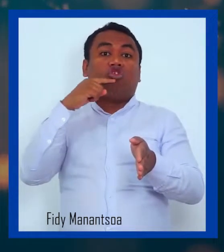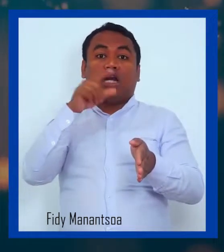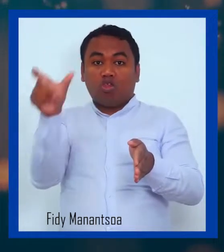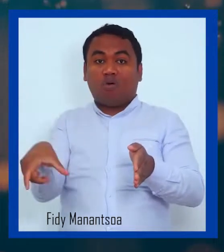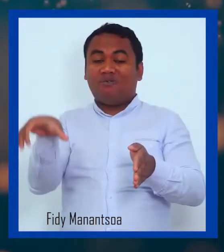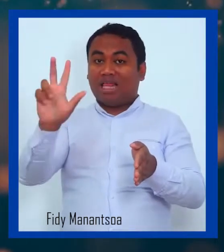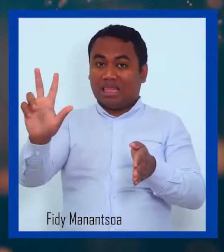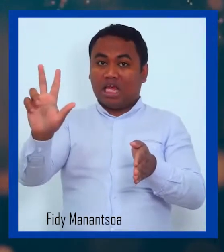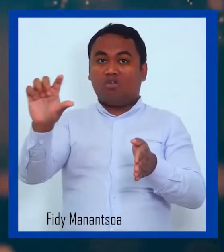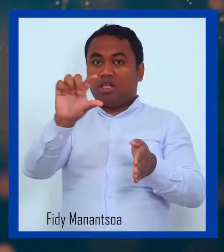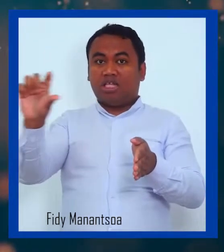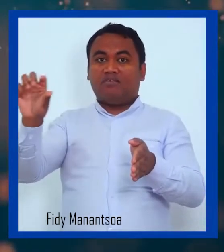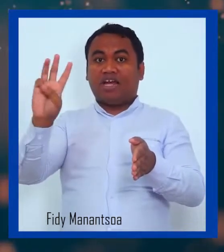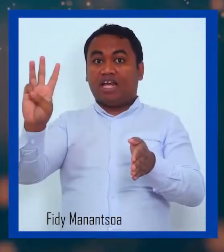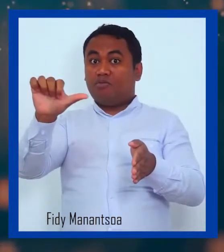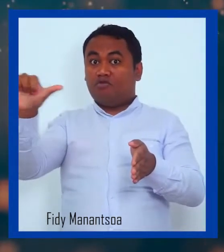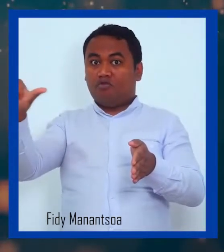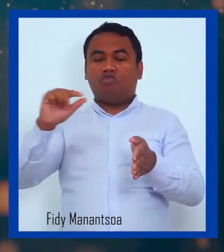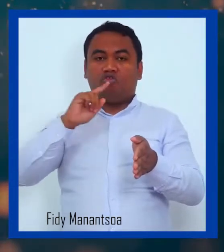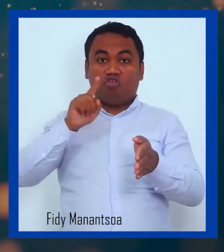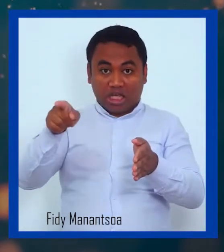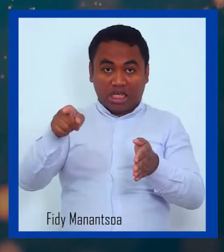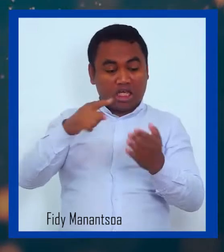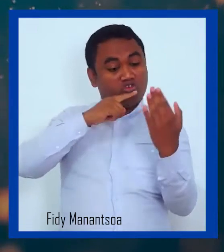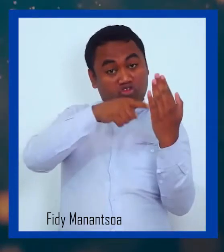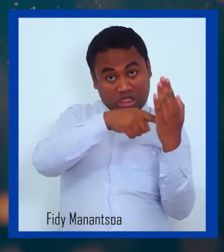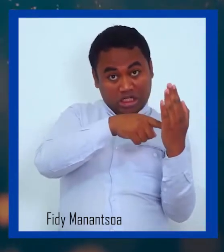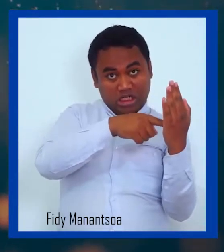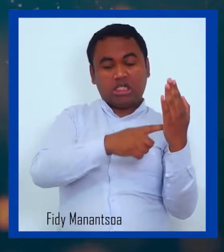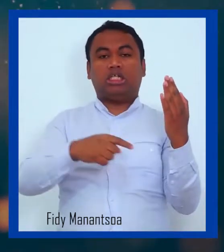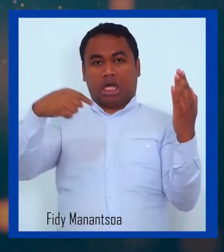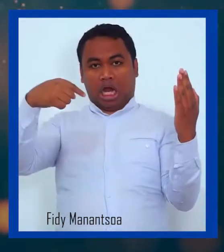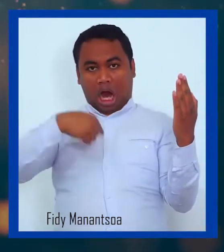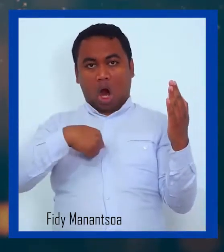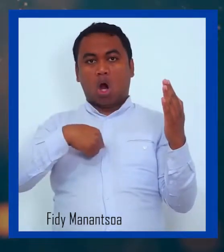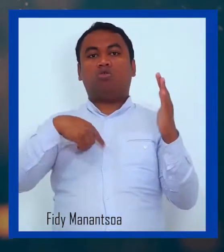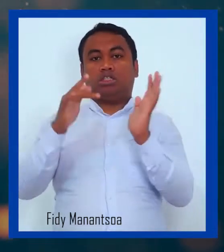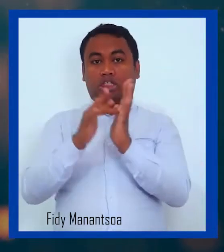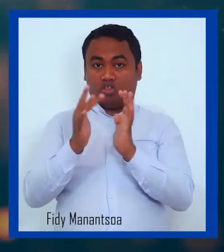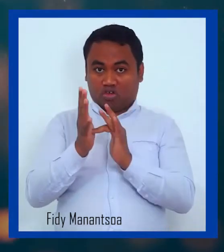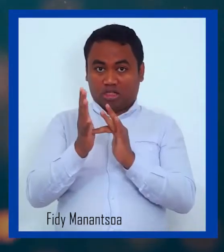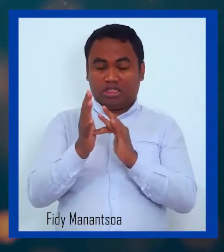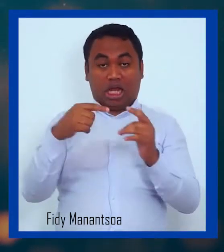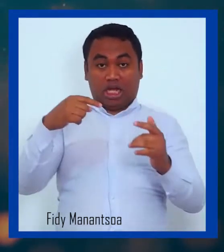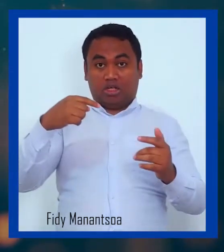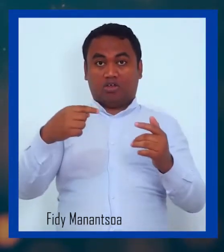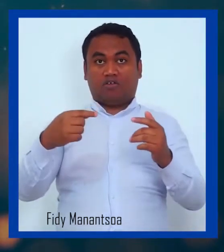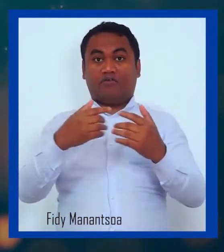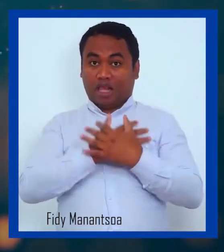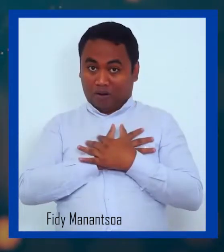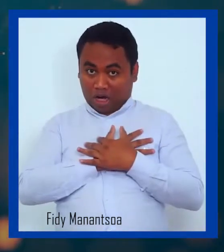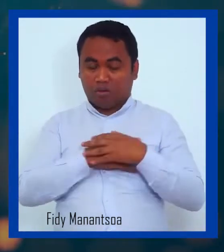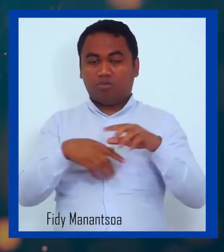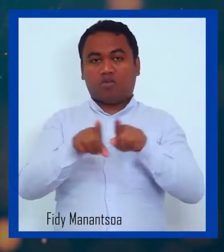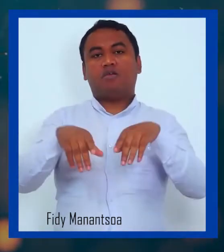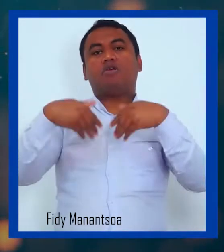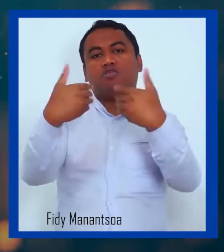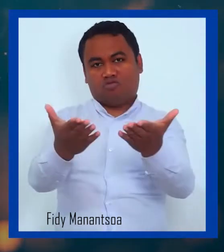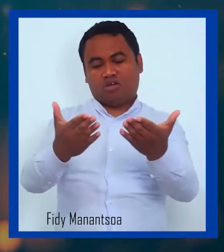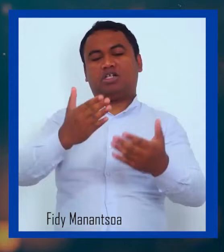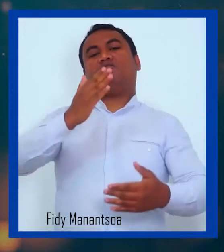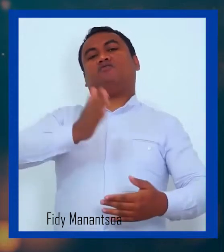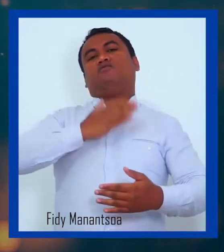1:7-9 ny amin'ny hoe izao no fitiavana ozy izy. No ahafantarantsika ny fitiavana satria izy nanolotra ny ainy hamonjy